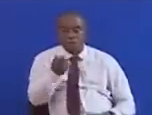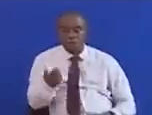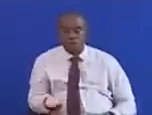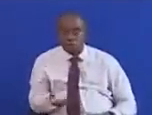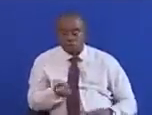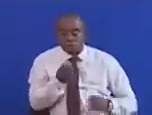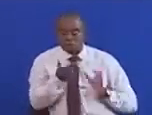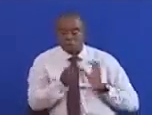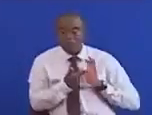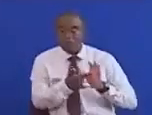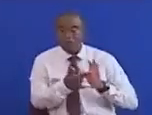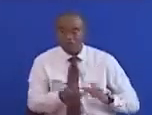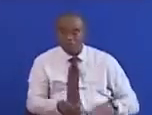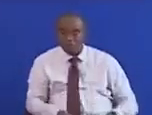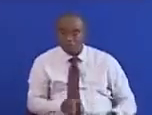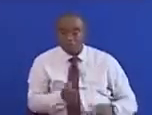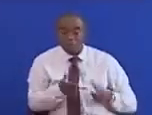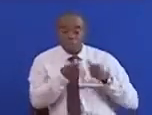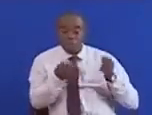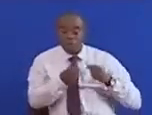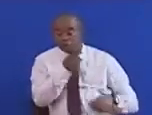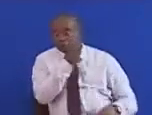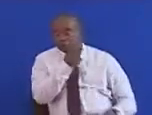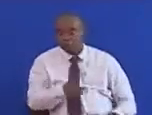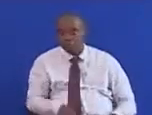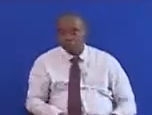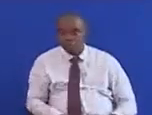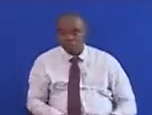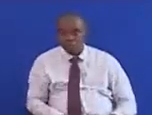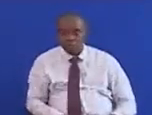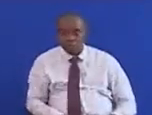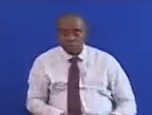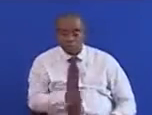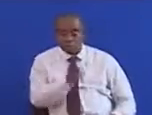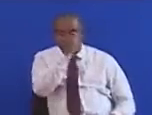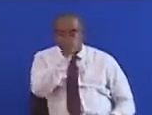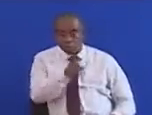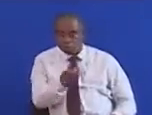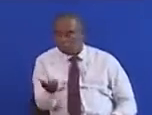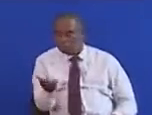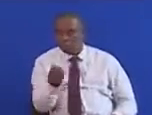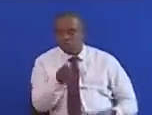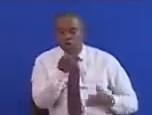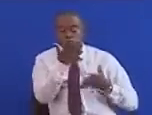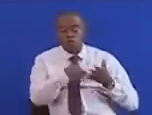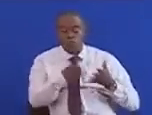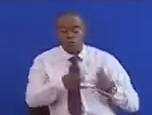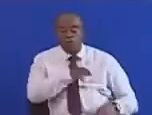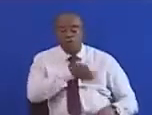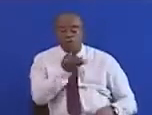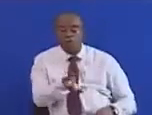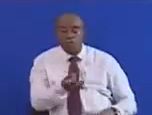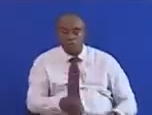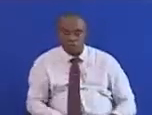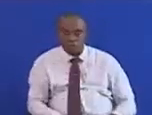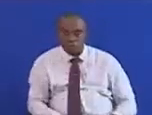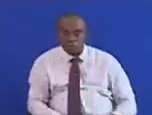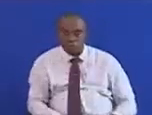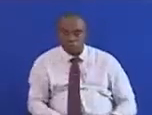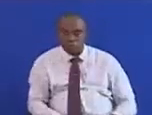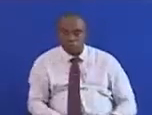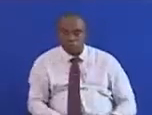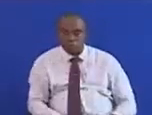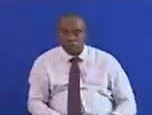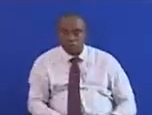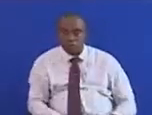nitolee mfano wa hapa kwangu Kinondoni. Lakini anaombwa mtu alete orodha ya waliojitolea, aleti ya